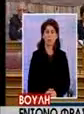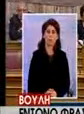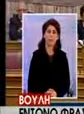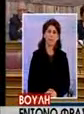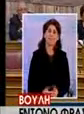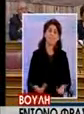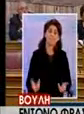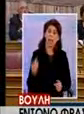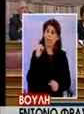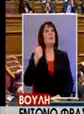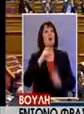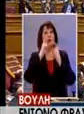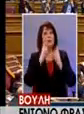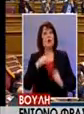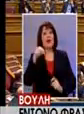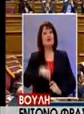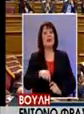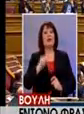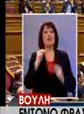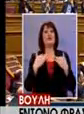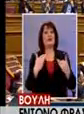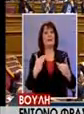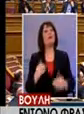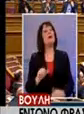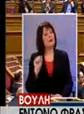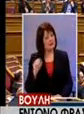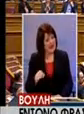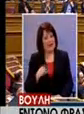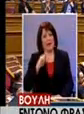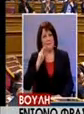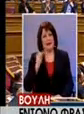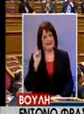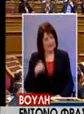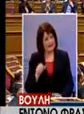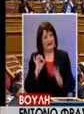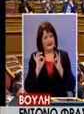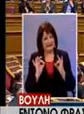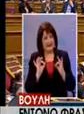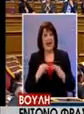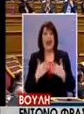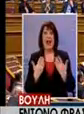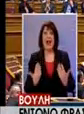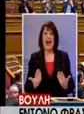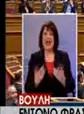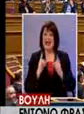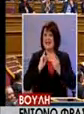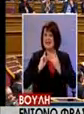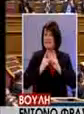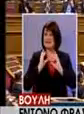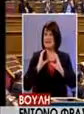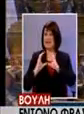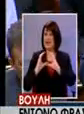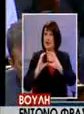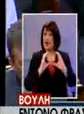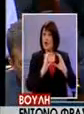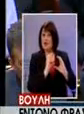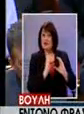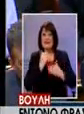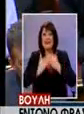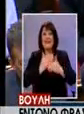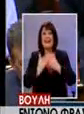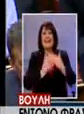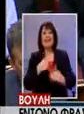επεισόδιο σημειώθηκε στην έναρξη της συζήτησης και ανάμεσα στη Ζωή Κωνσταντοπούλου και τον Άδωνη Γεωργιάδη, με τον κοινοβουλευτικό εκπρόσωπο της Νέας Δημοκρατίας να κατηγορεί την Ζωή